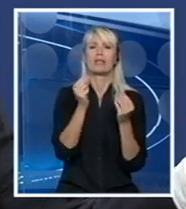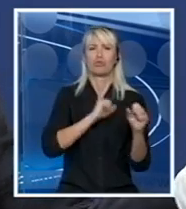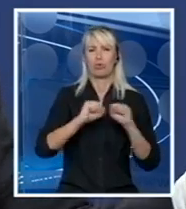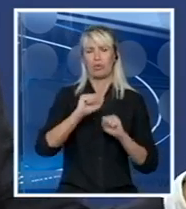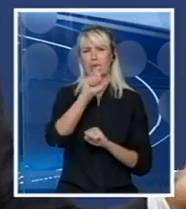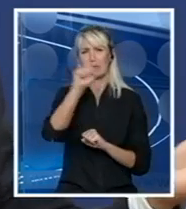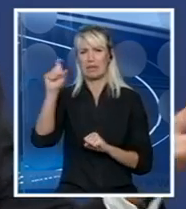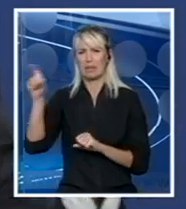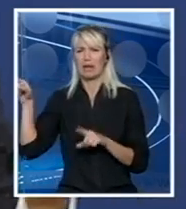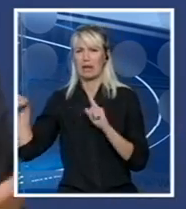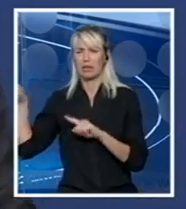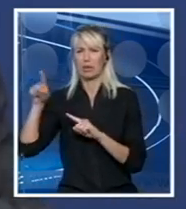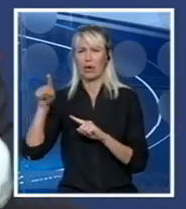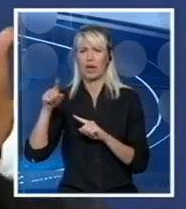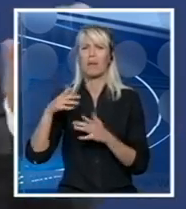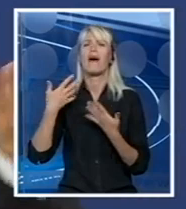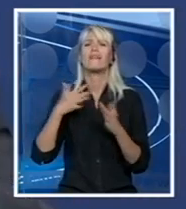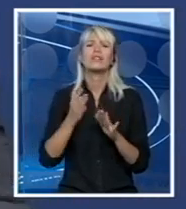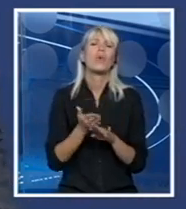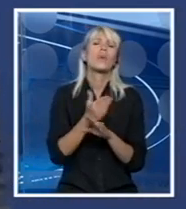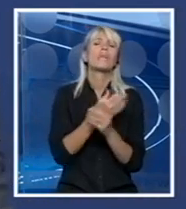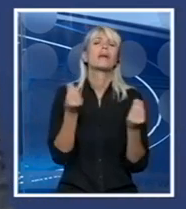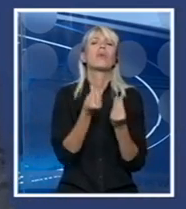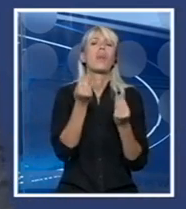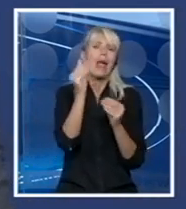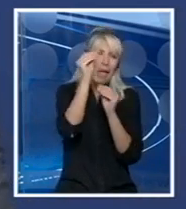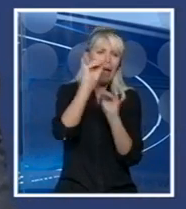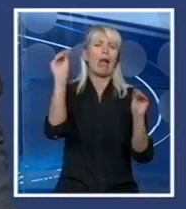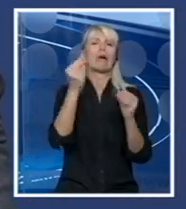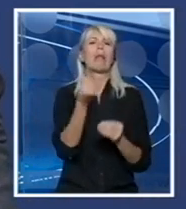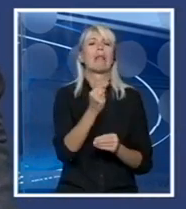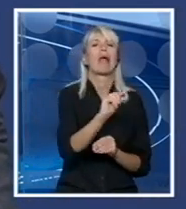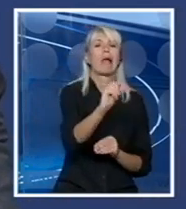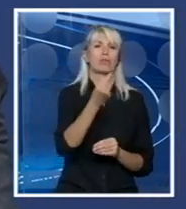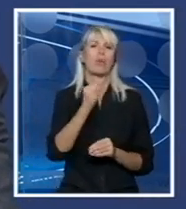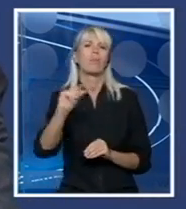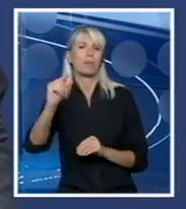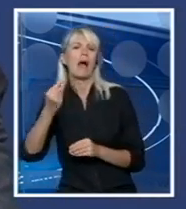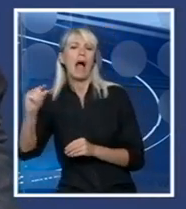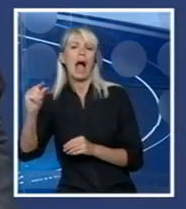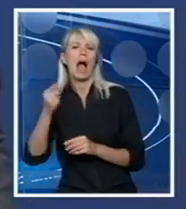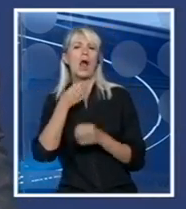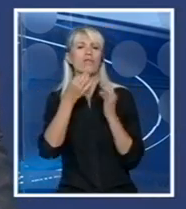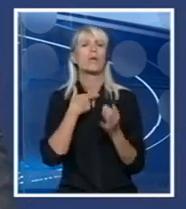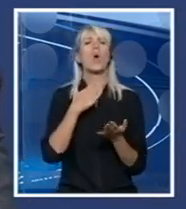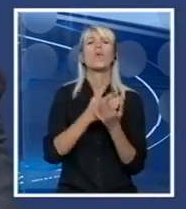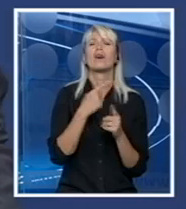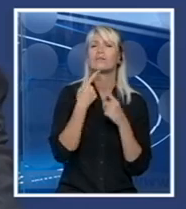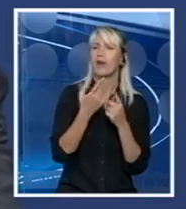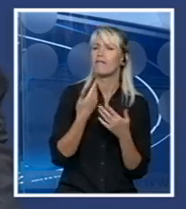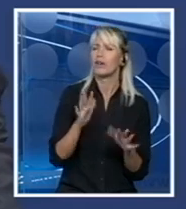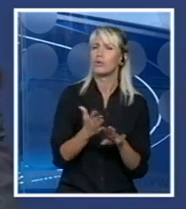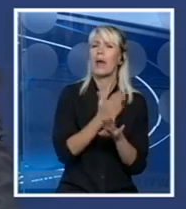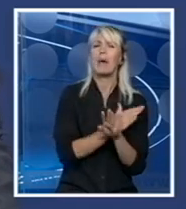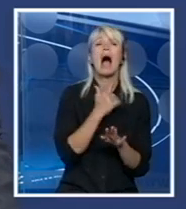me nekada i hvalio, ali vratno su i misli da preterujem ako kažem. A uvek sam rekao, ako se desi da budu uslovi, da se može. Znači, da se